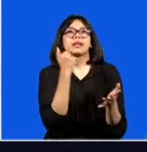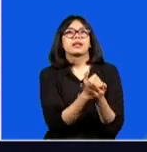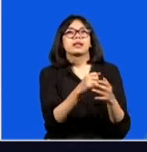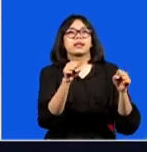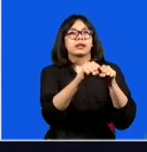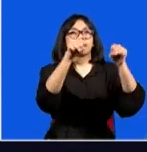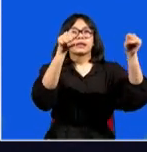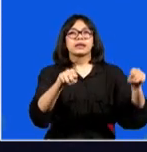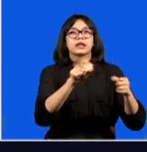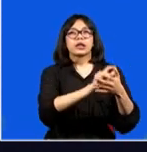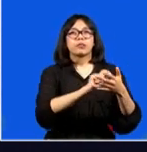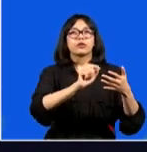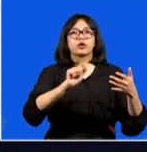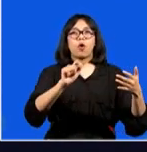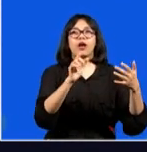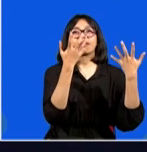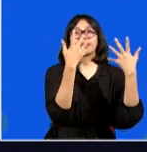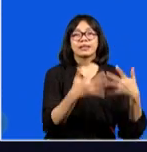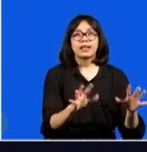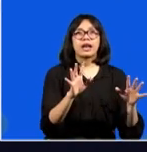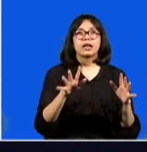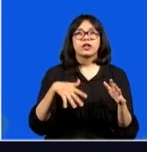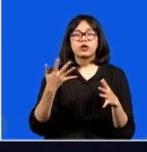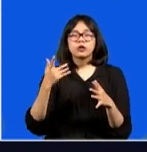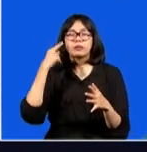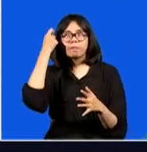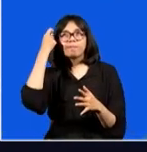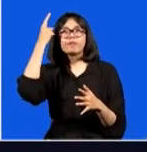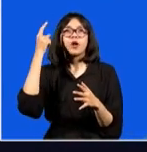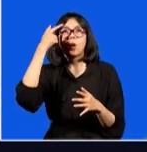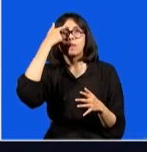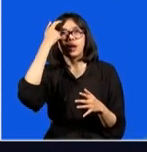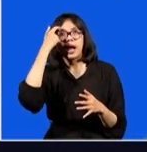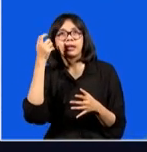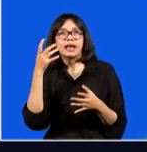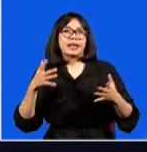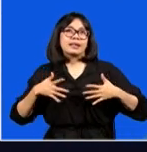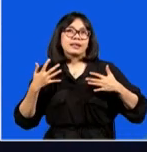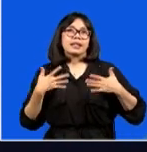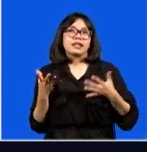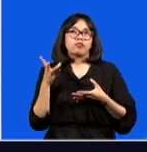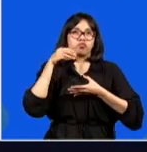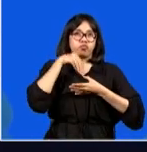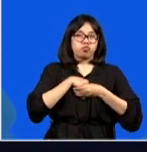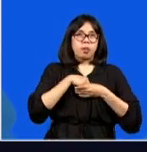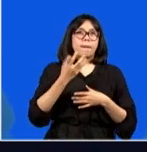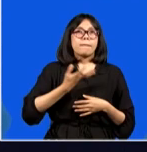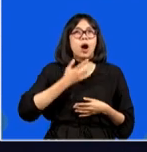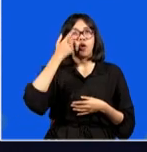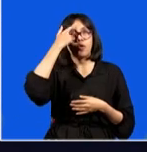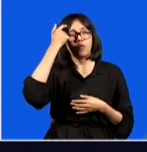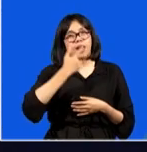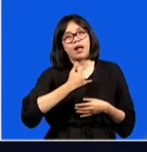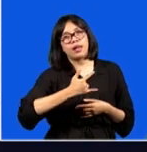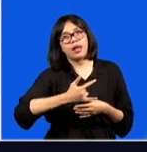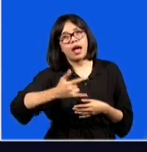sekolah bapak ibu menyadari bahwa belajar adalah senang jadi dia akan terus belajar sepanjang hidupnya